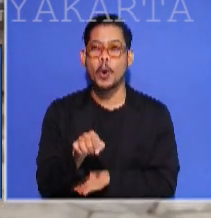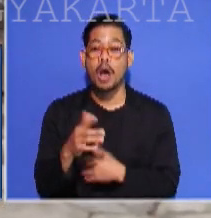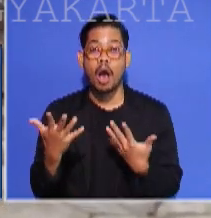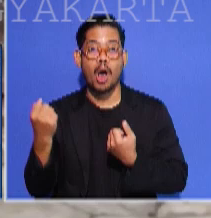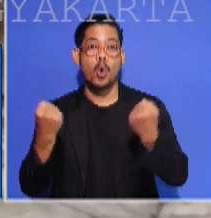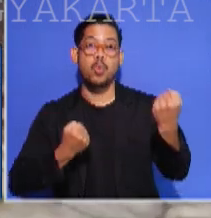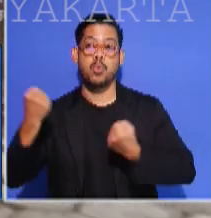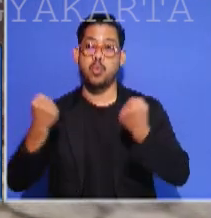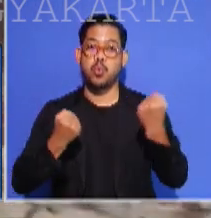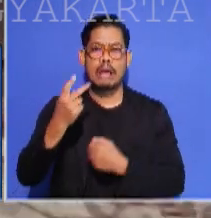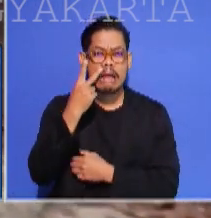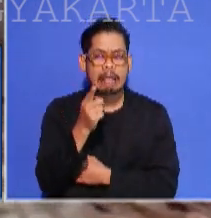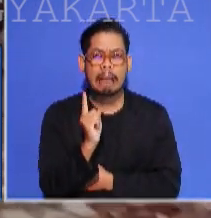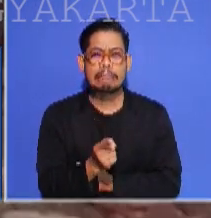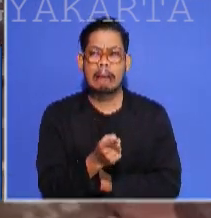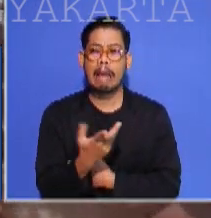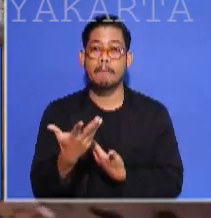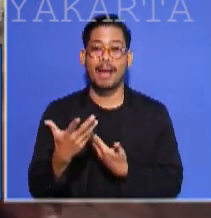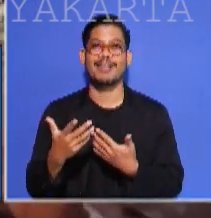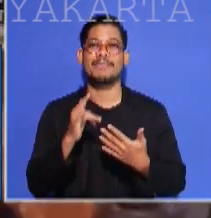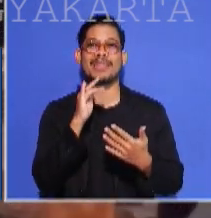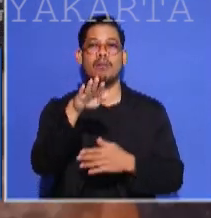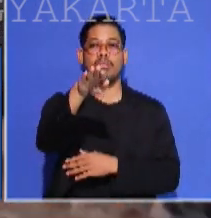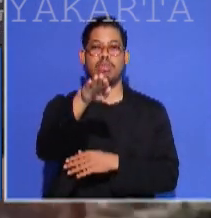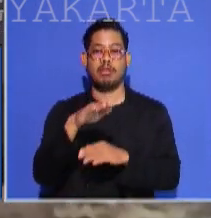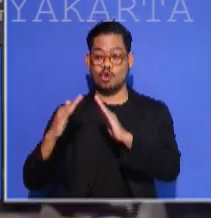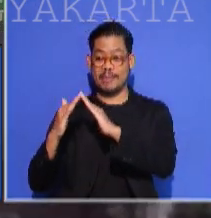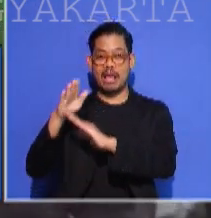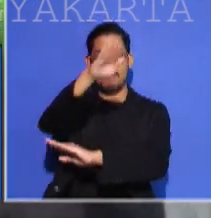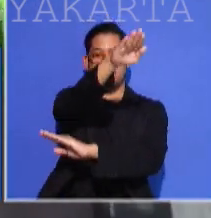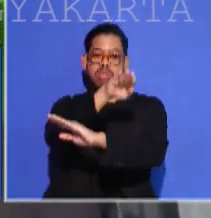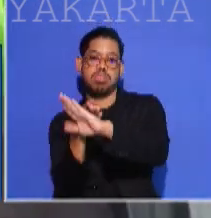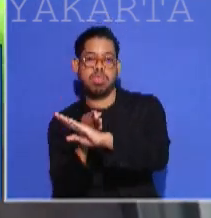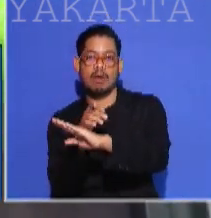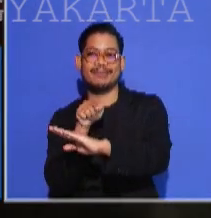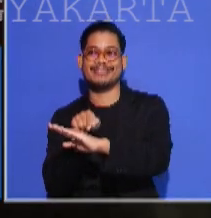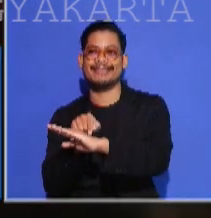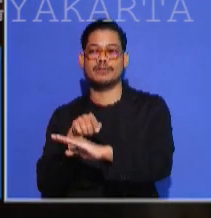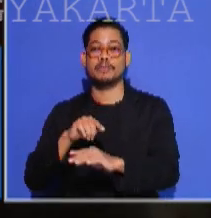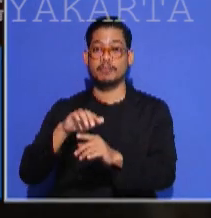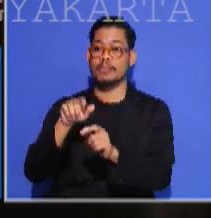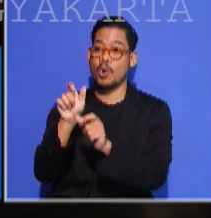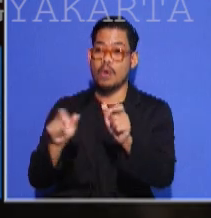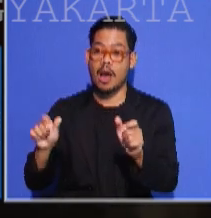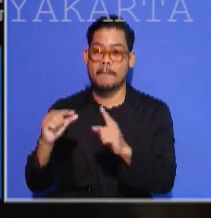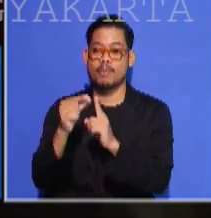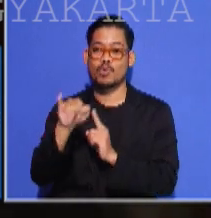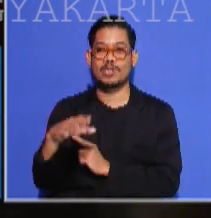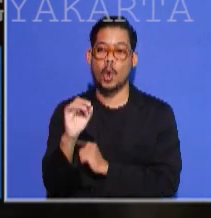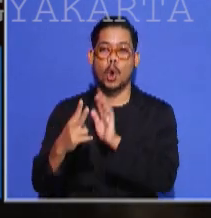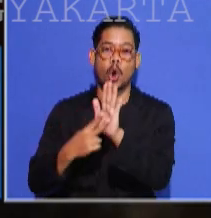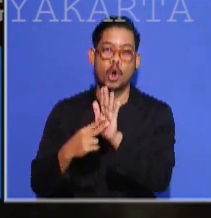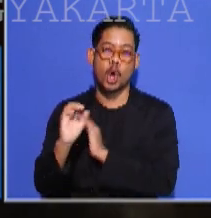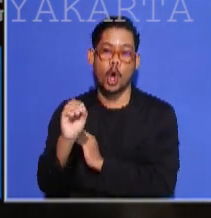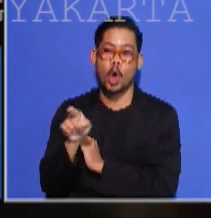tersebut terlihat menimpa atap teras salah satu rumah milik warga Pujiono kondisi kendaraan ini terutama pada